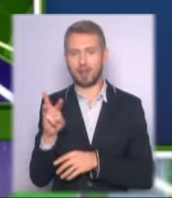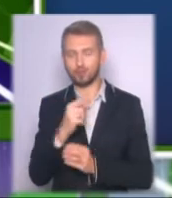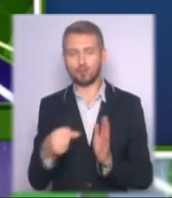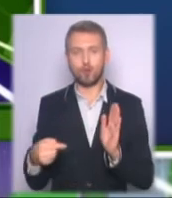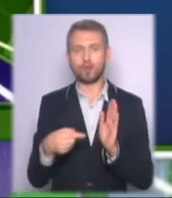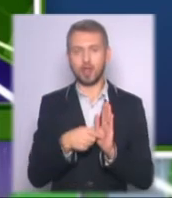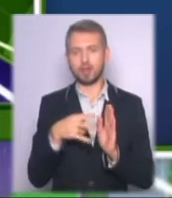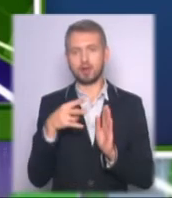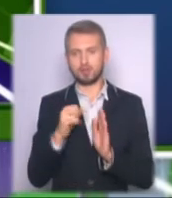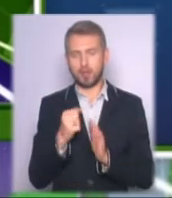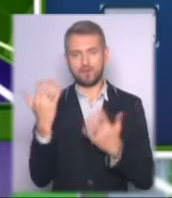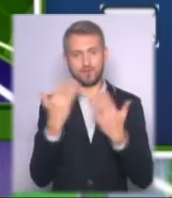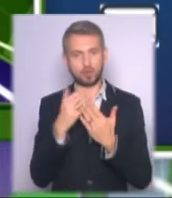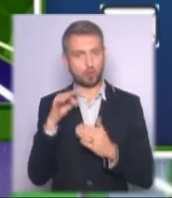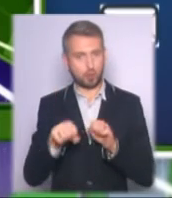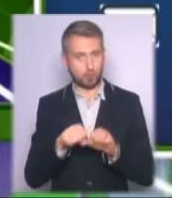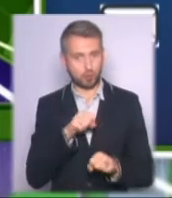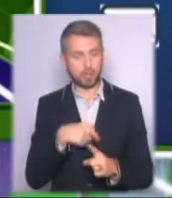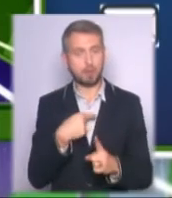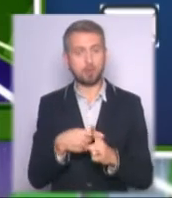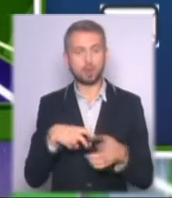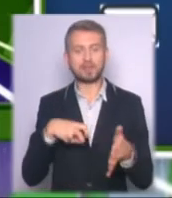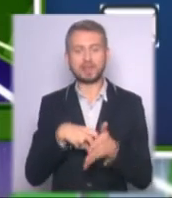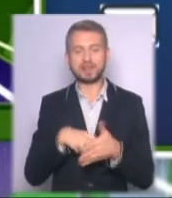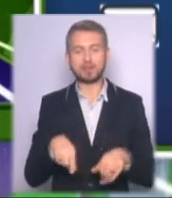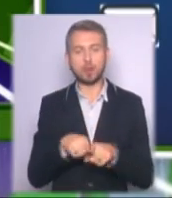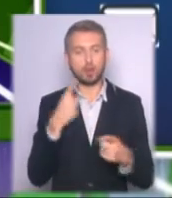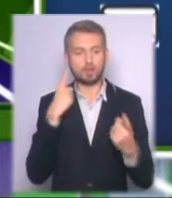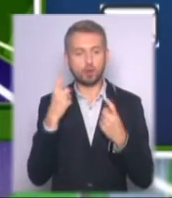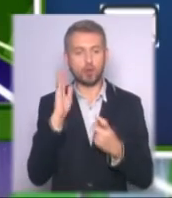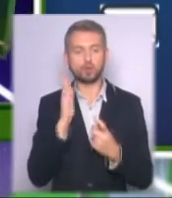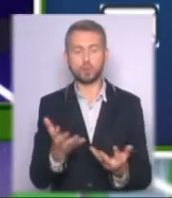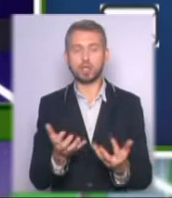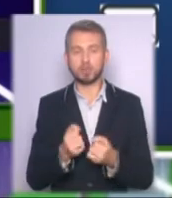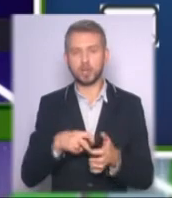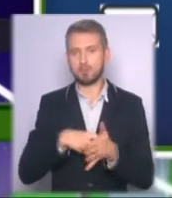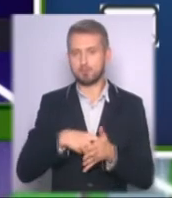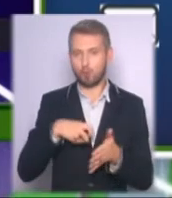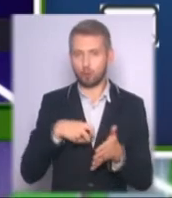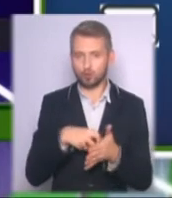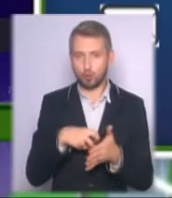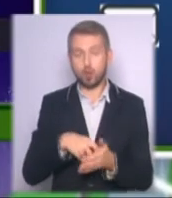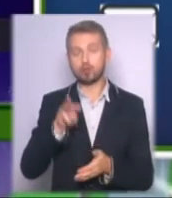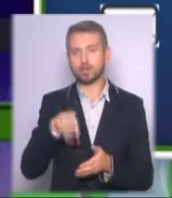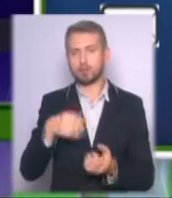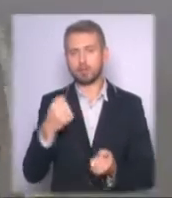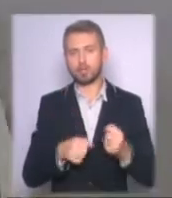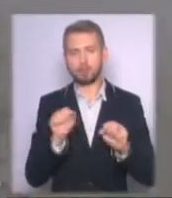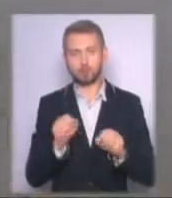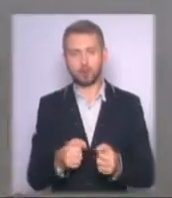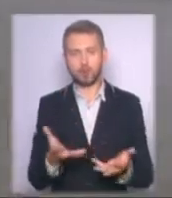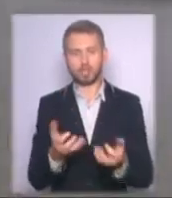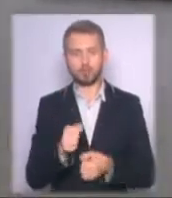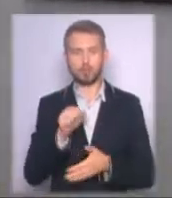на відео про порушення. Крім цього, листи з такою інформацією надходитимуть і поштою. Штрафи водії зможуть отримувати і